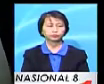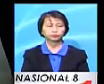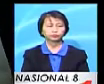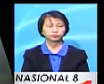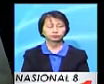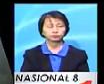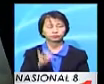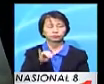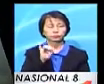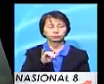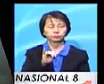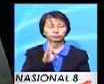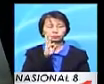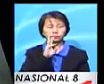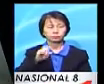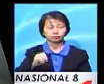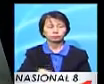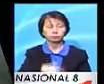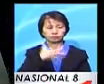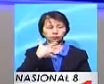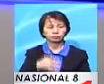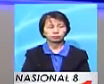Oh, ni kira-kira rumah saya.